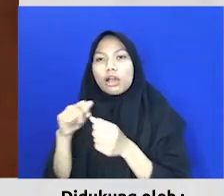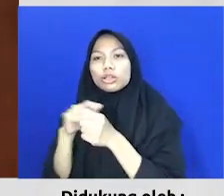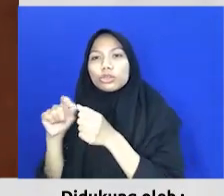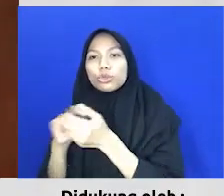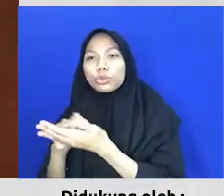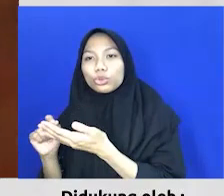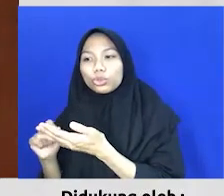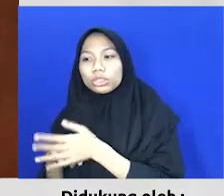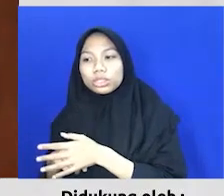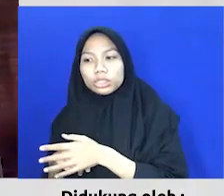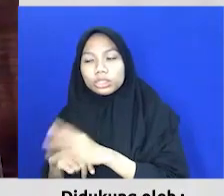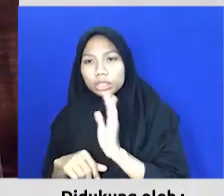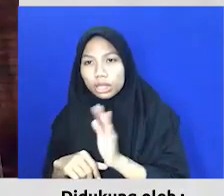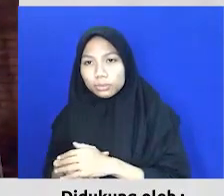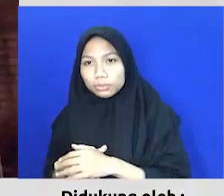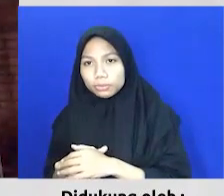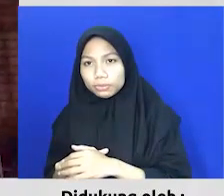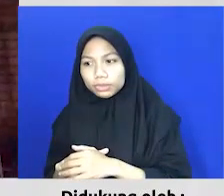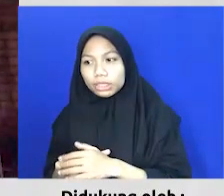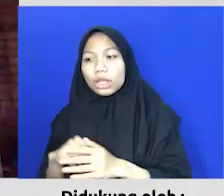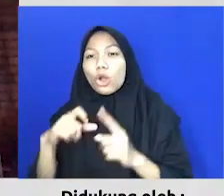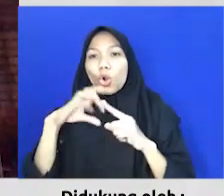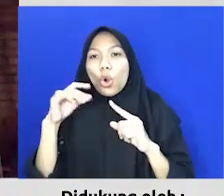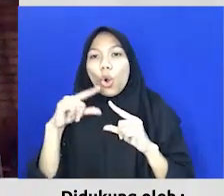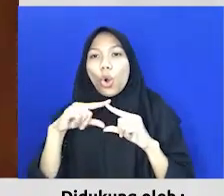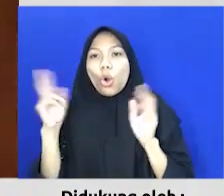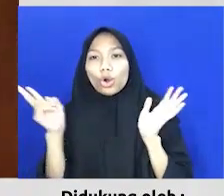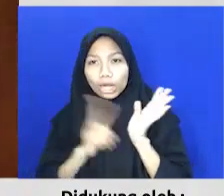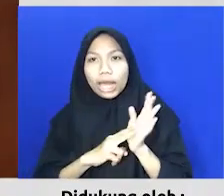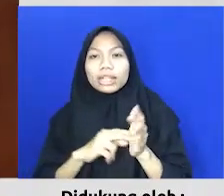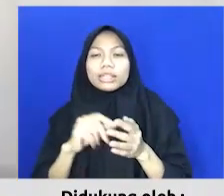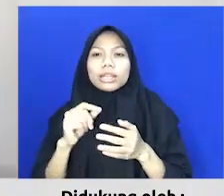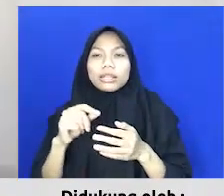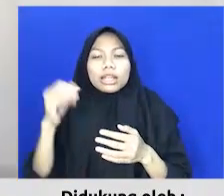Ya. Nah, tadi dia mestinya ke Mekah,